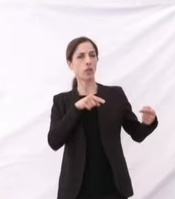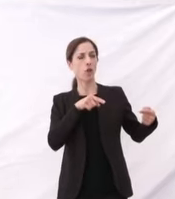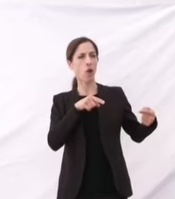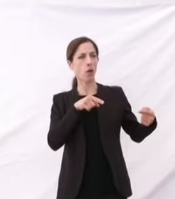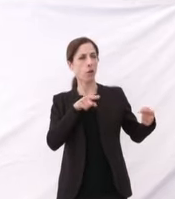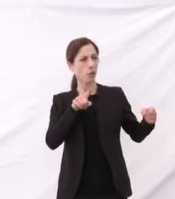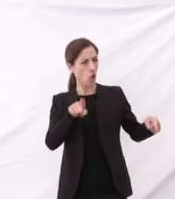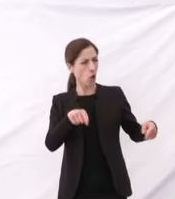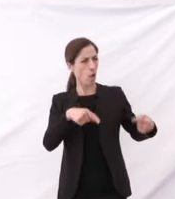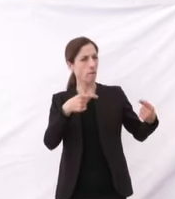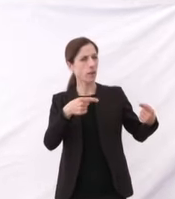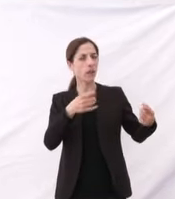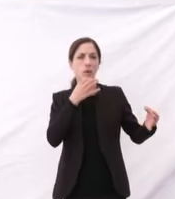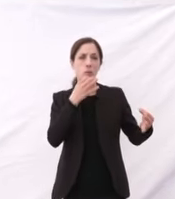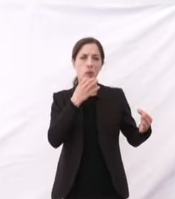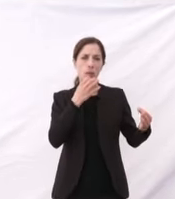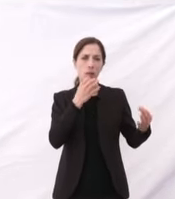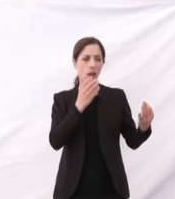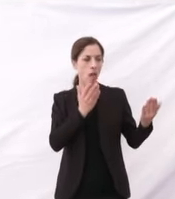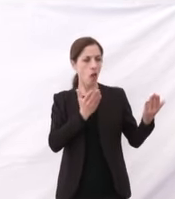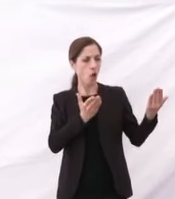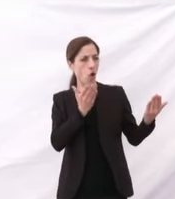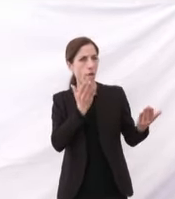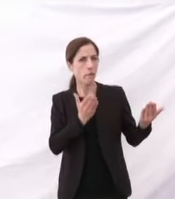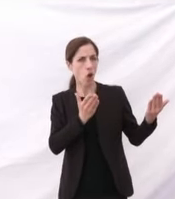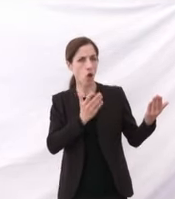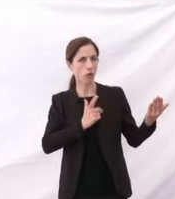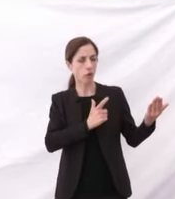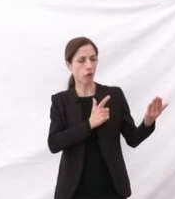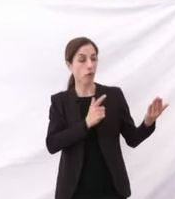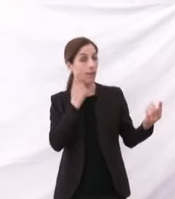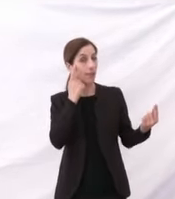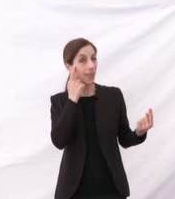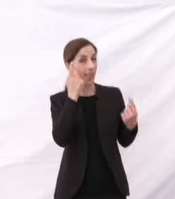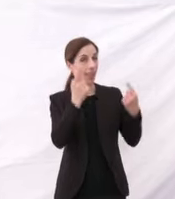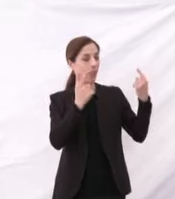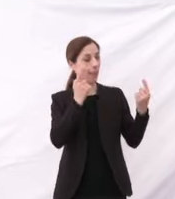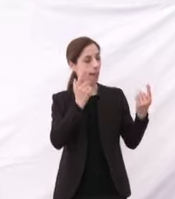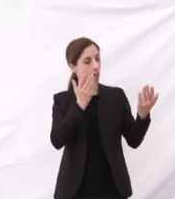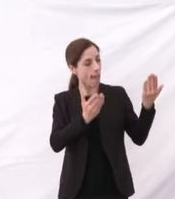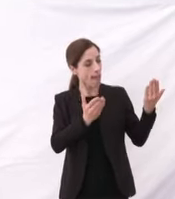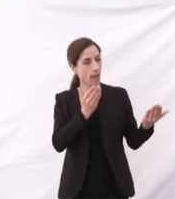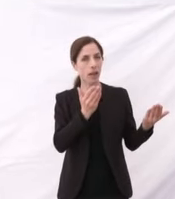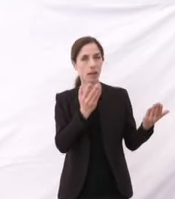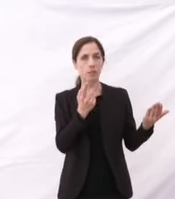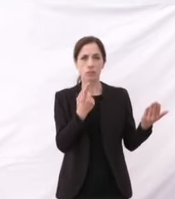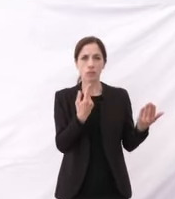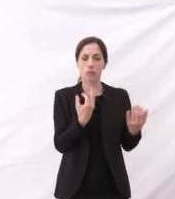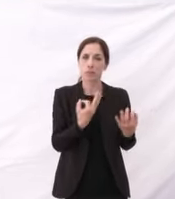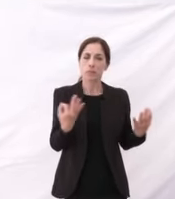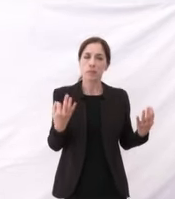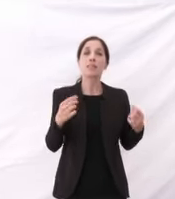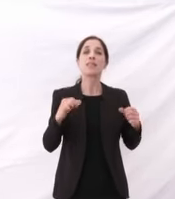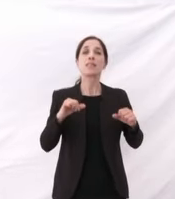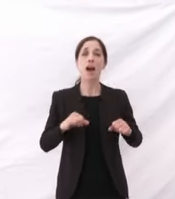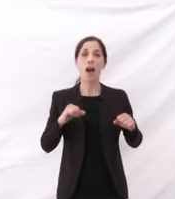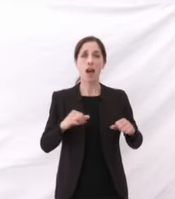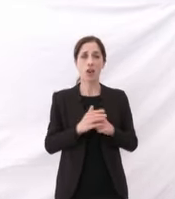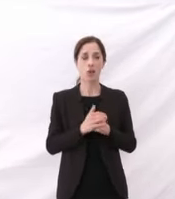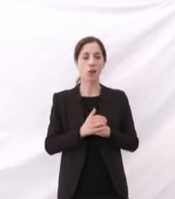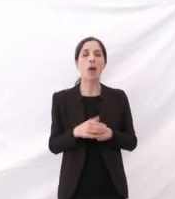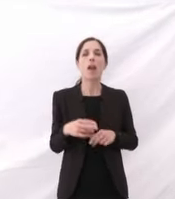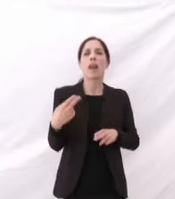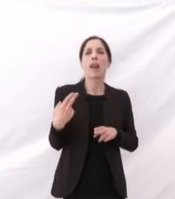inteso come confronto di idee, è qualcosa di sano, necessario per